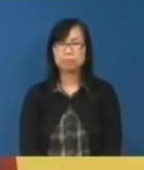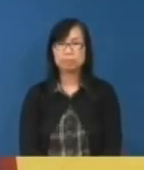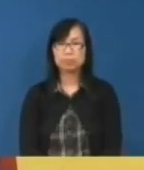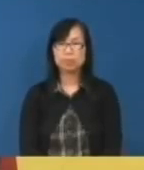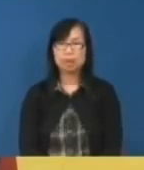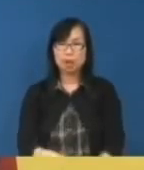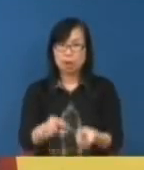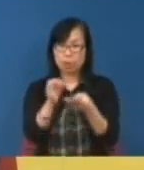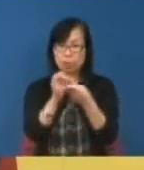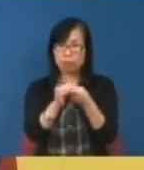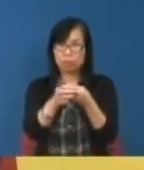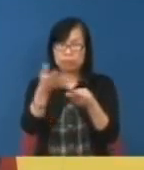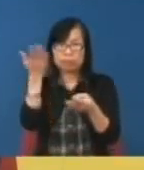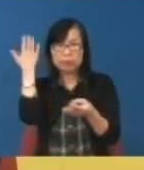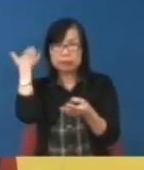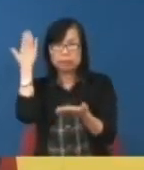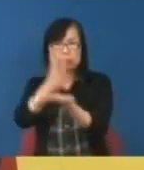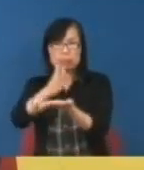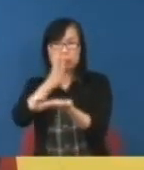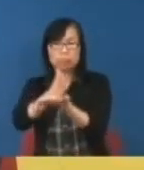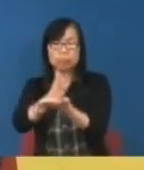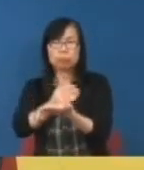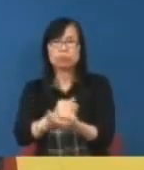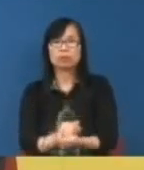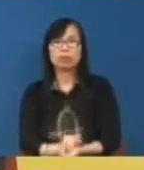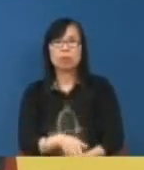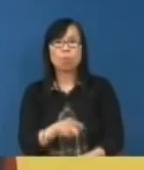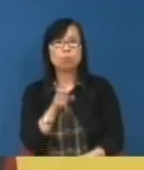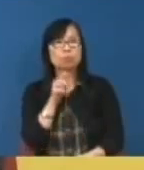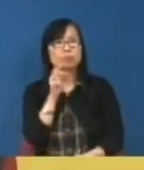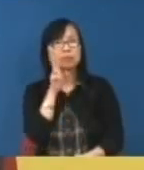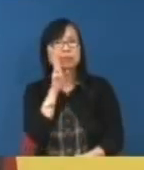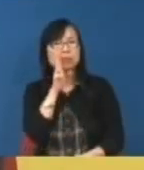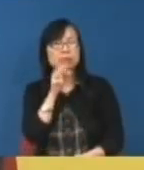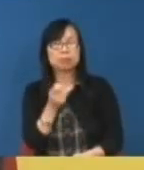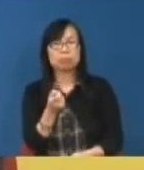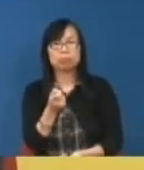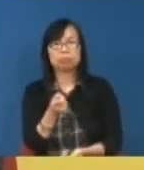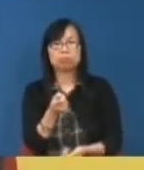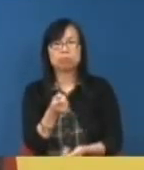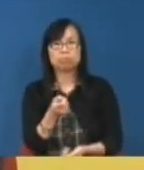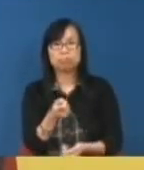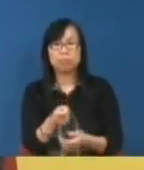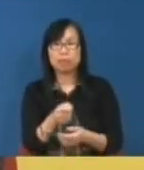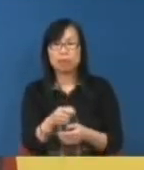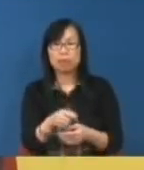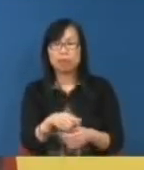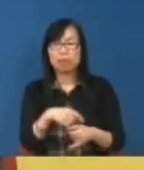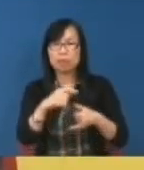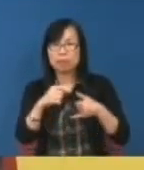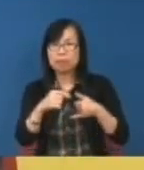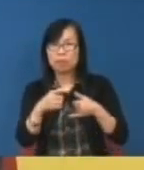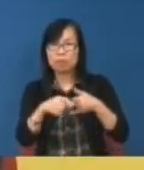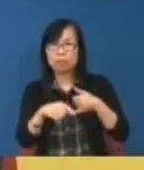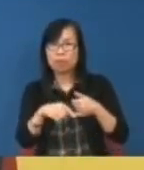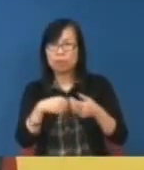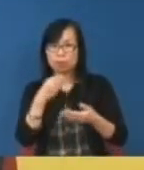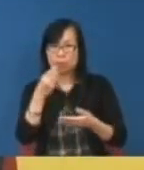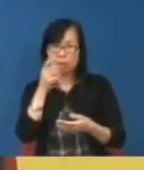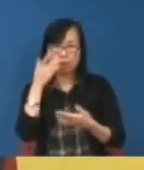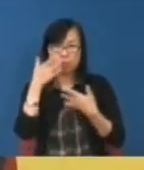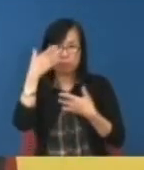同以前嘅居屋係唔同嘅，而家就好似種小葉菜咁，因為佢係用市價。市價賣翻出去